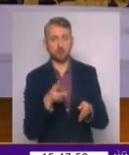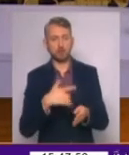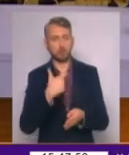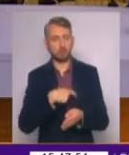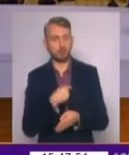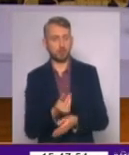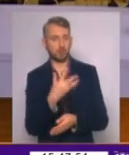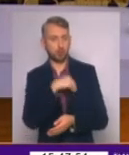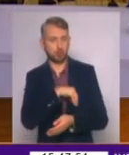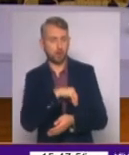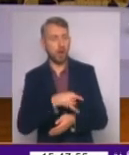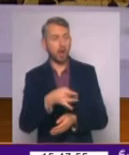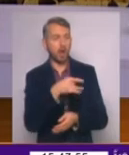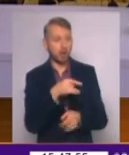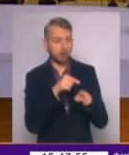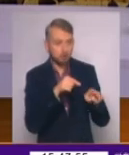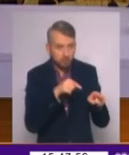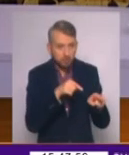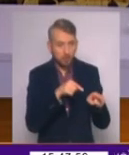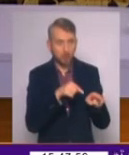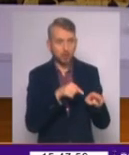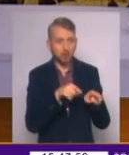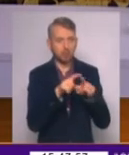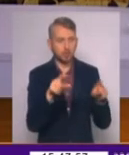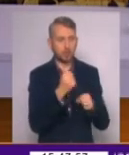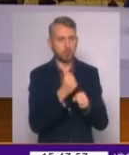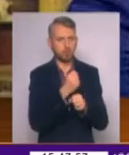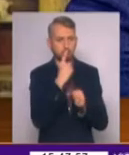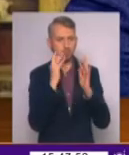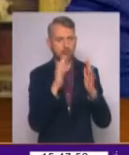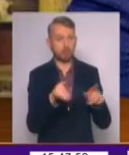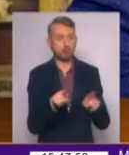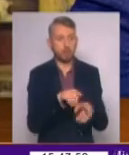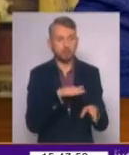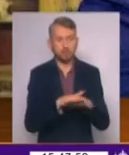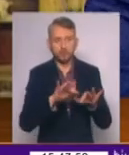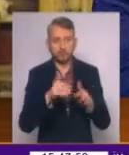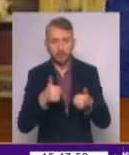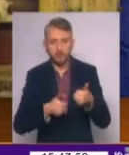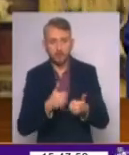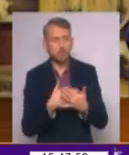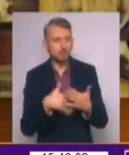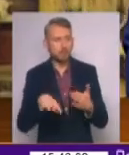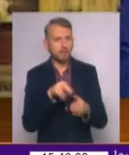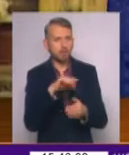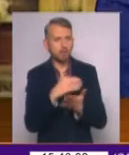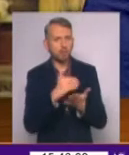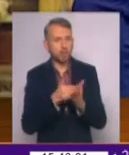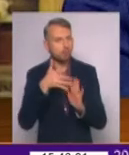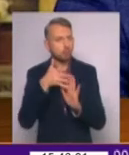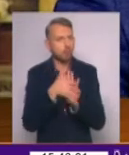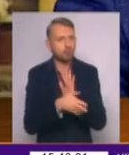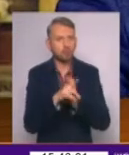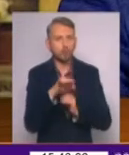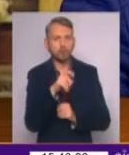прибуток, і районний Зеленбуд робить парк. Отак відбуваються тендери. Ніби все по програмі «Прозоро», да, відбувається, але в той